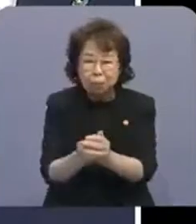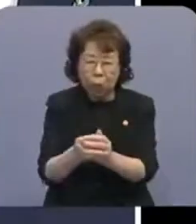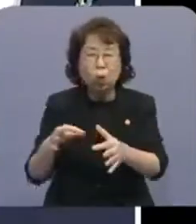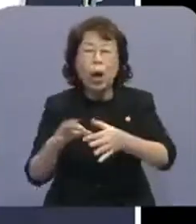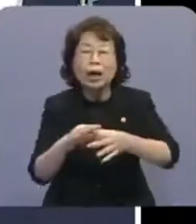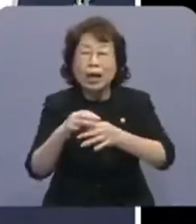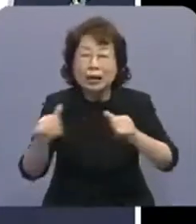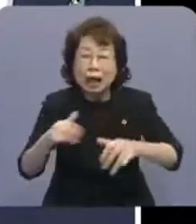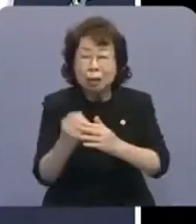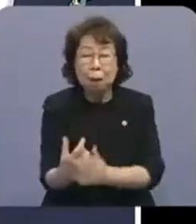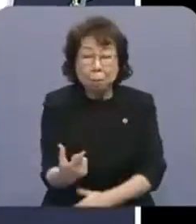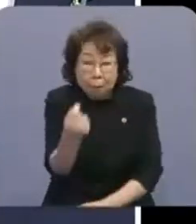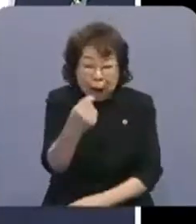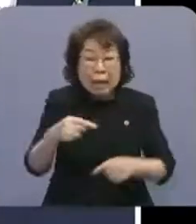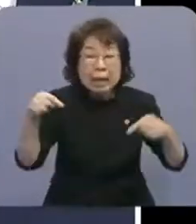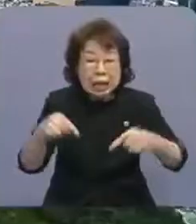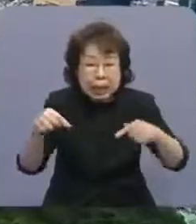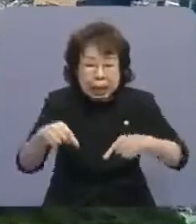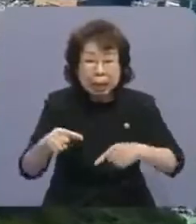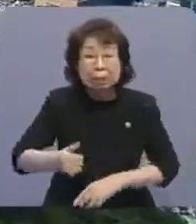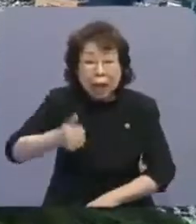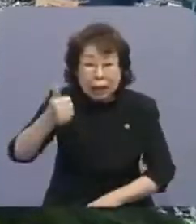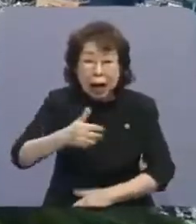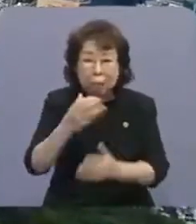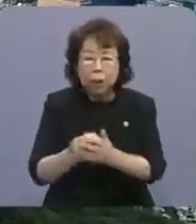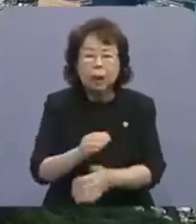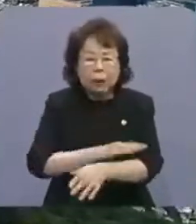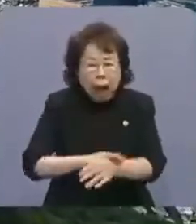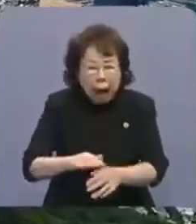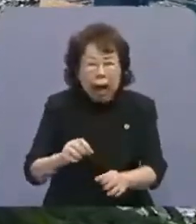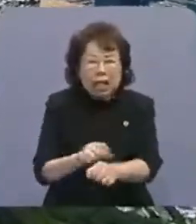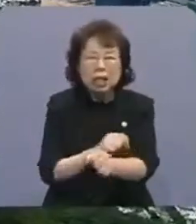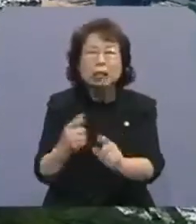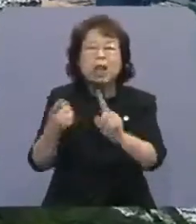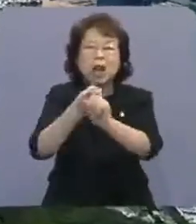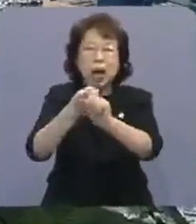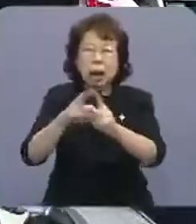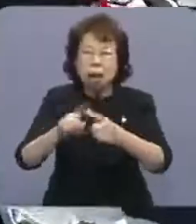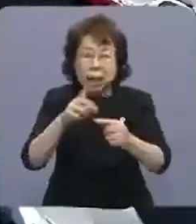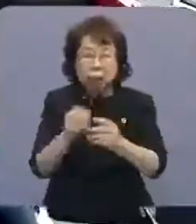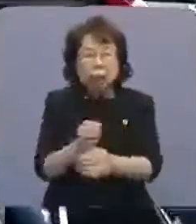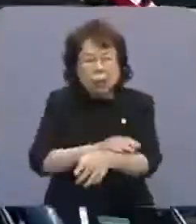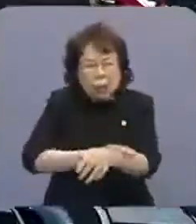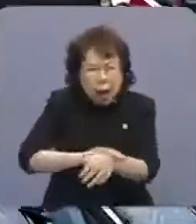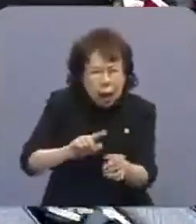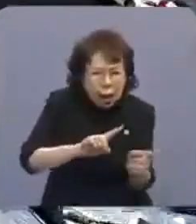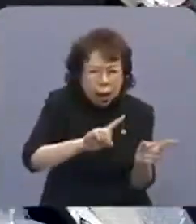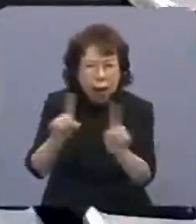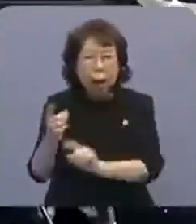관계자가 빨리 함께 만나야 그나마 불경특별연합의 불씨를